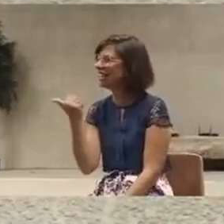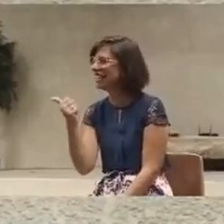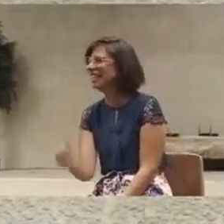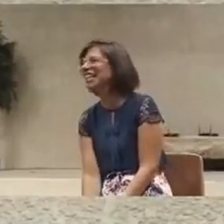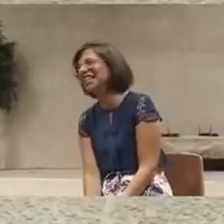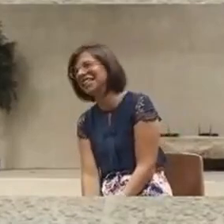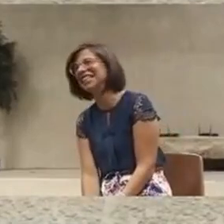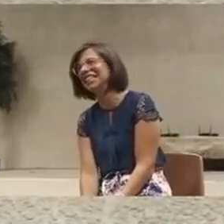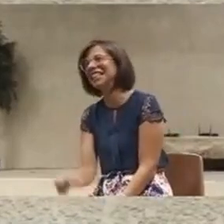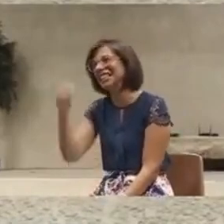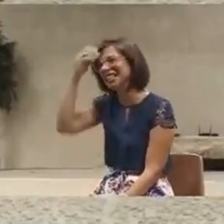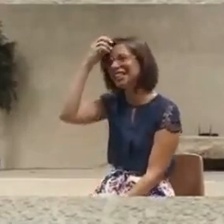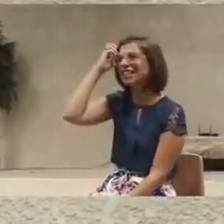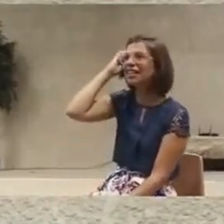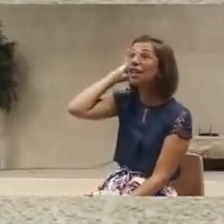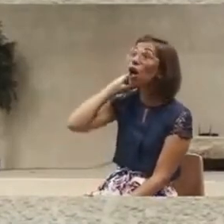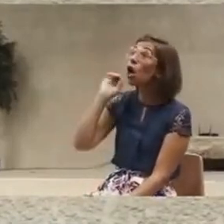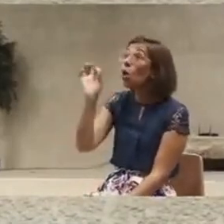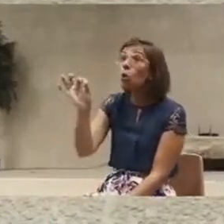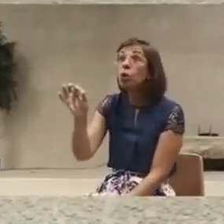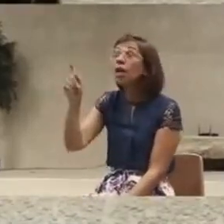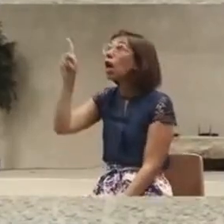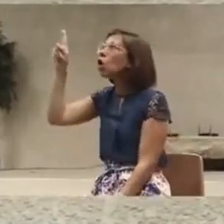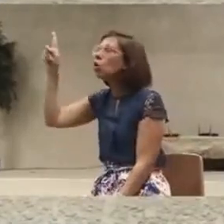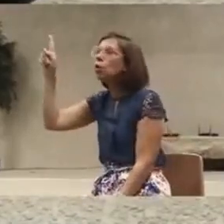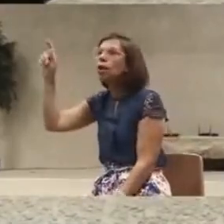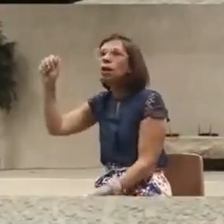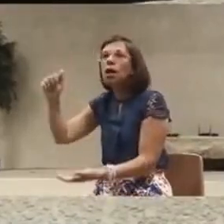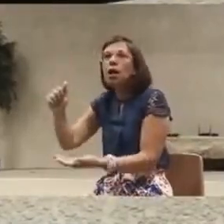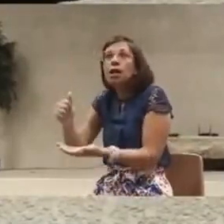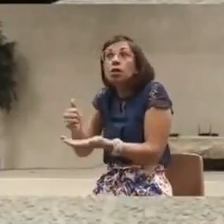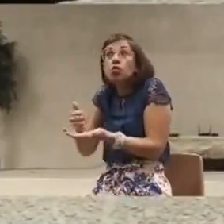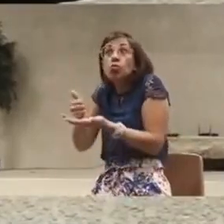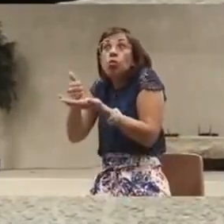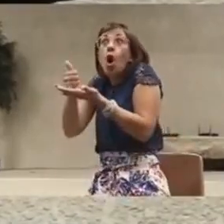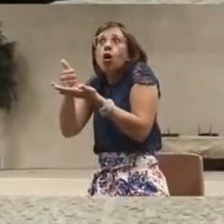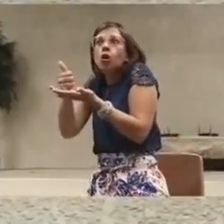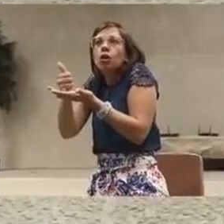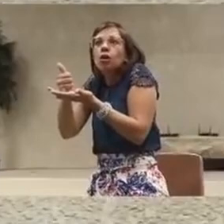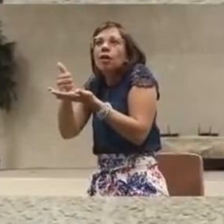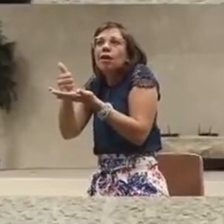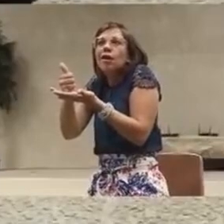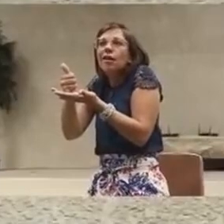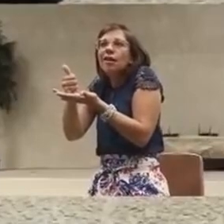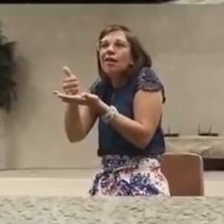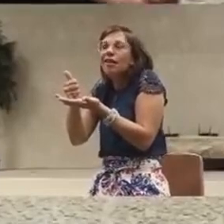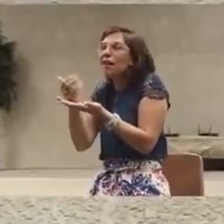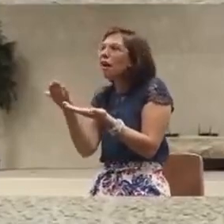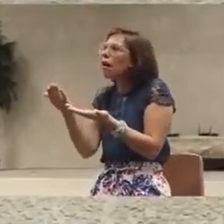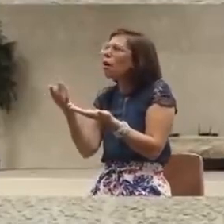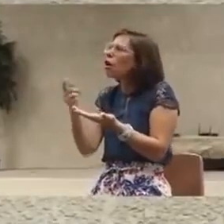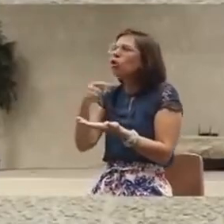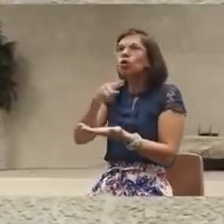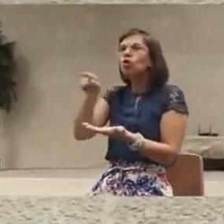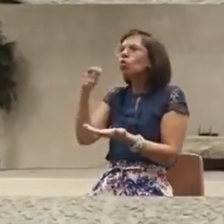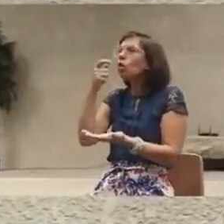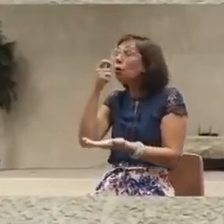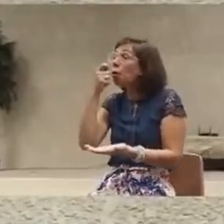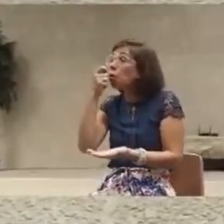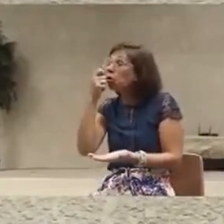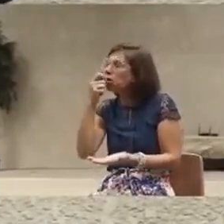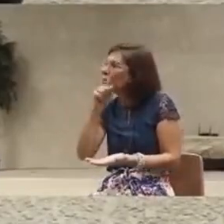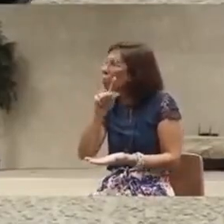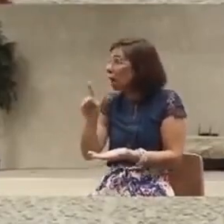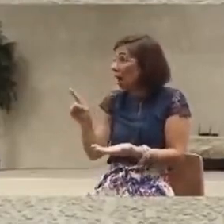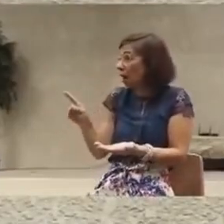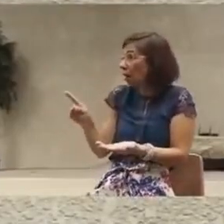tronc, on est les branches. Il nous porte. Tu ne sens pas qu'il te porte. Tu ne sens pas qu'il est là, tu ne sens pas la main de Dieu, tu ne sens